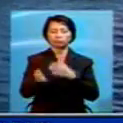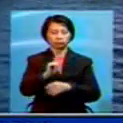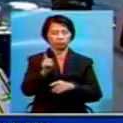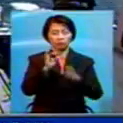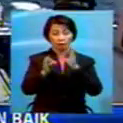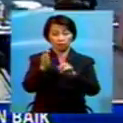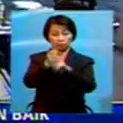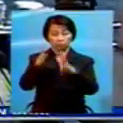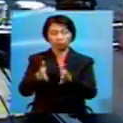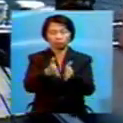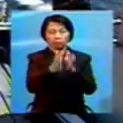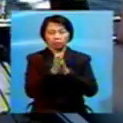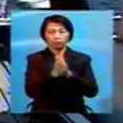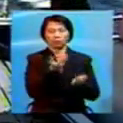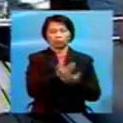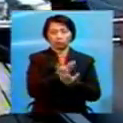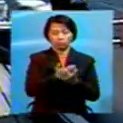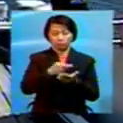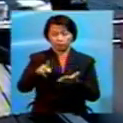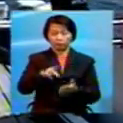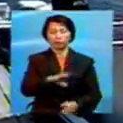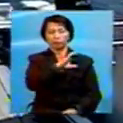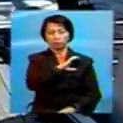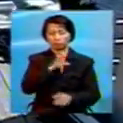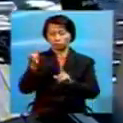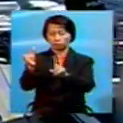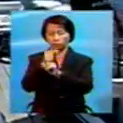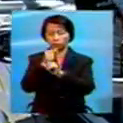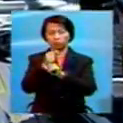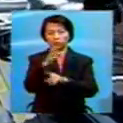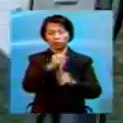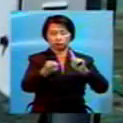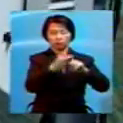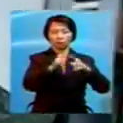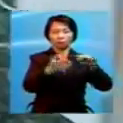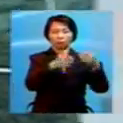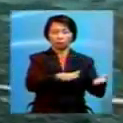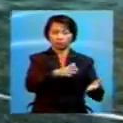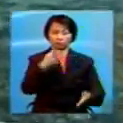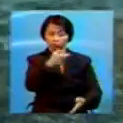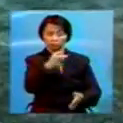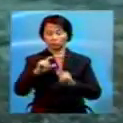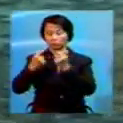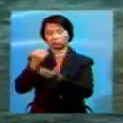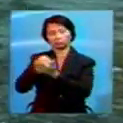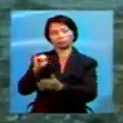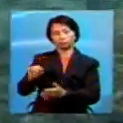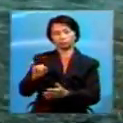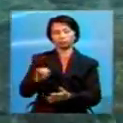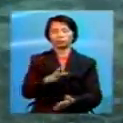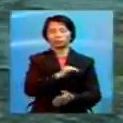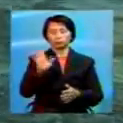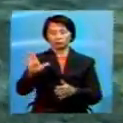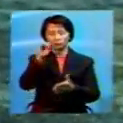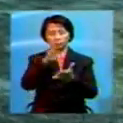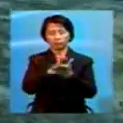not minta Wang tebusan anggota polis berkenaan diculik manakala rakannya maut ditembak oleh kumpulan bersenjata dia